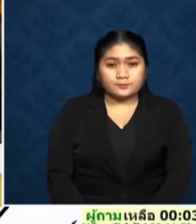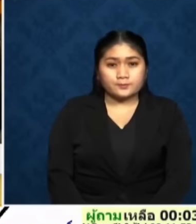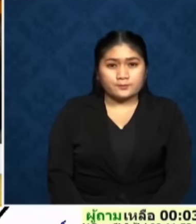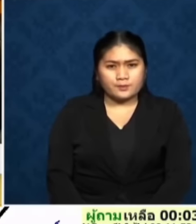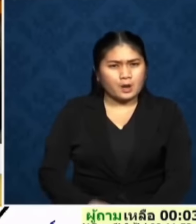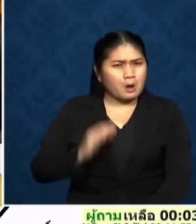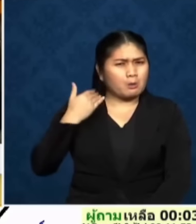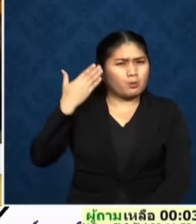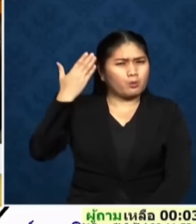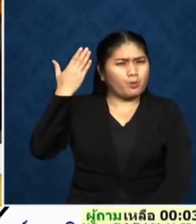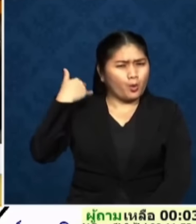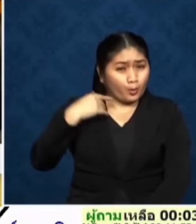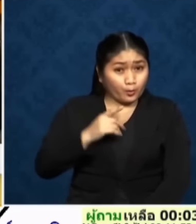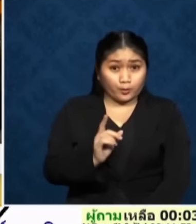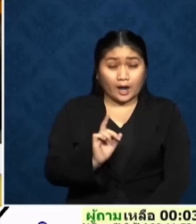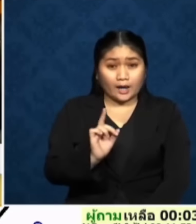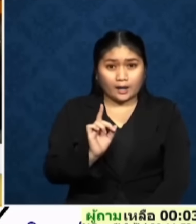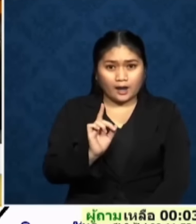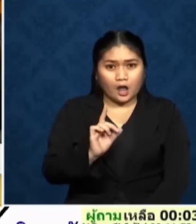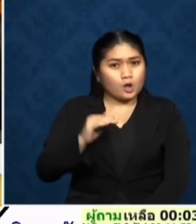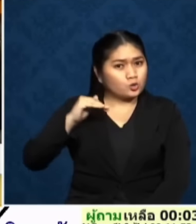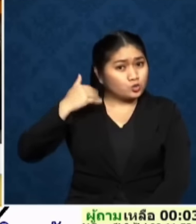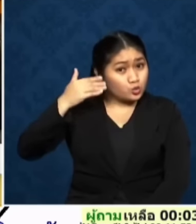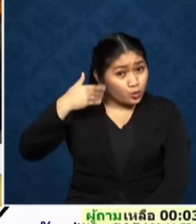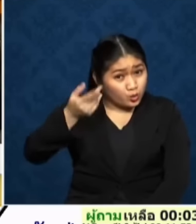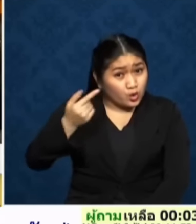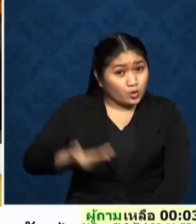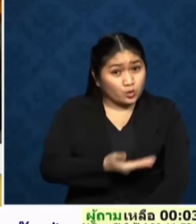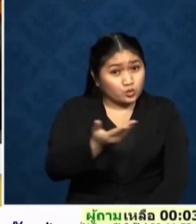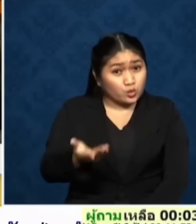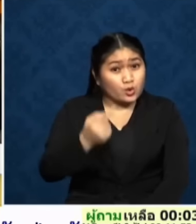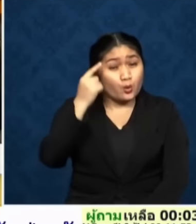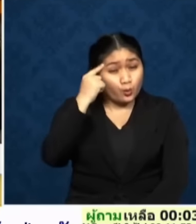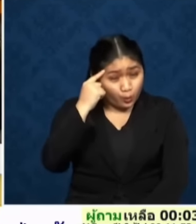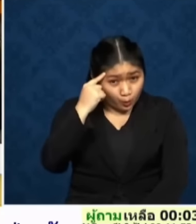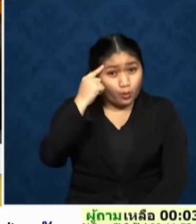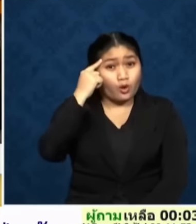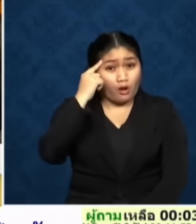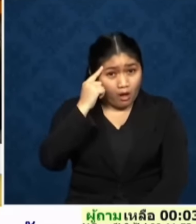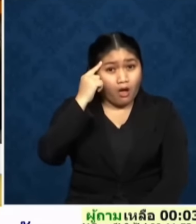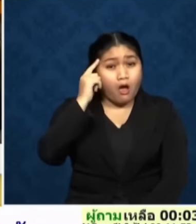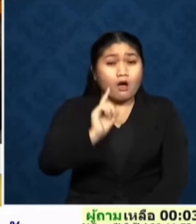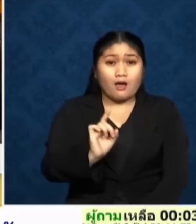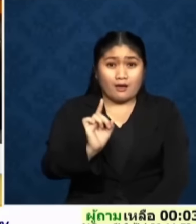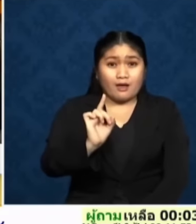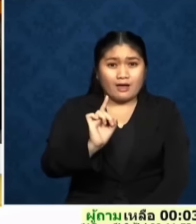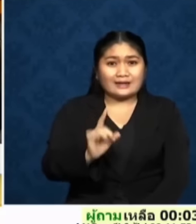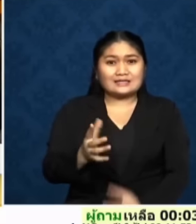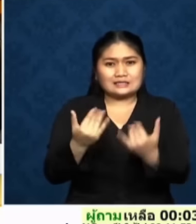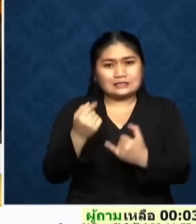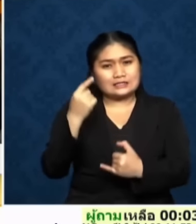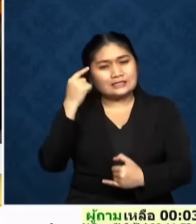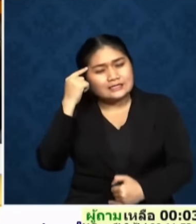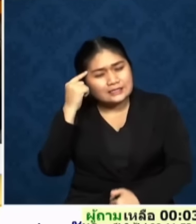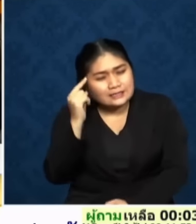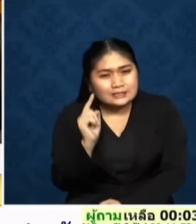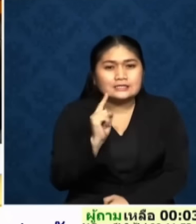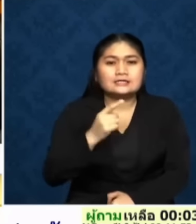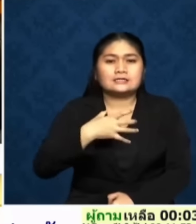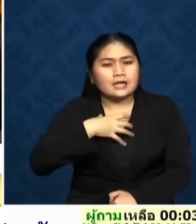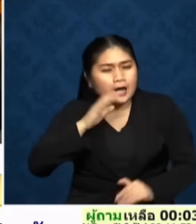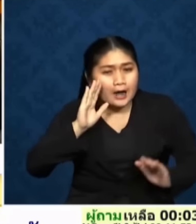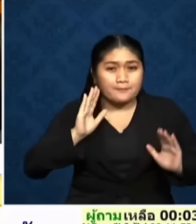ที่ผ่านมาและจนกระทั่งเป็นที่รับรู้ในปัจจุบันก็ทุกคนก็รับรู้ได้นะครับว่ามีความปรารถนาจะเป็นประชาธิปไตย